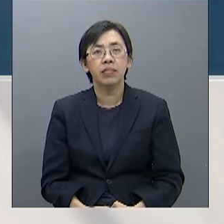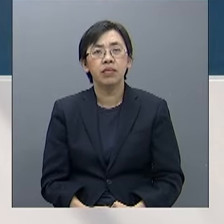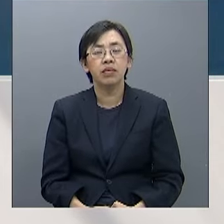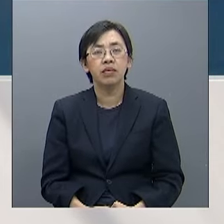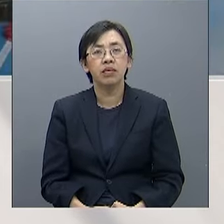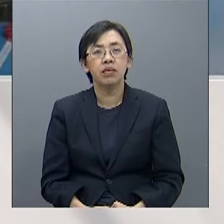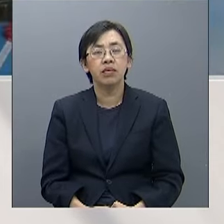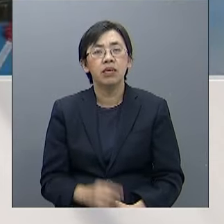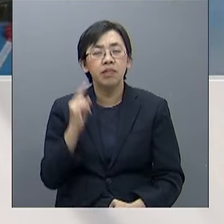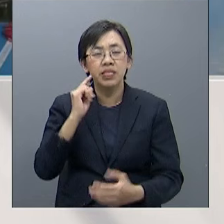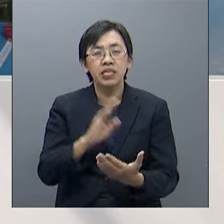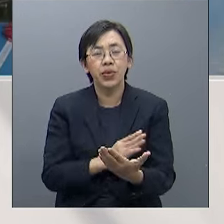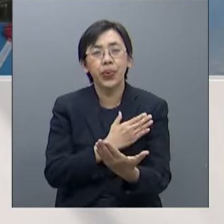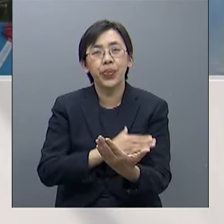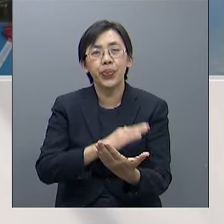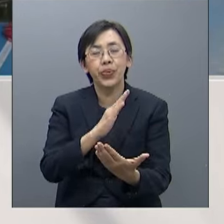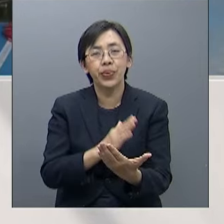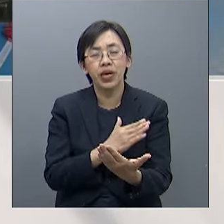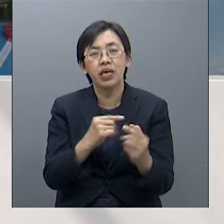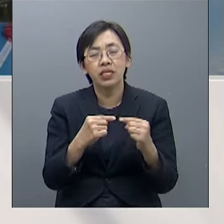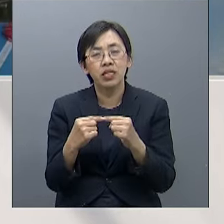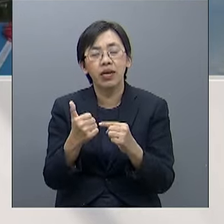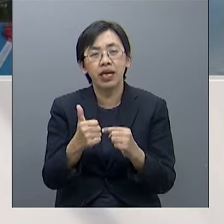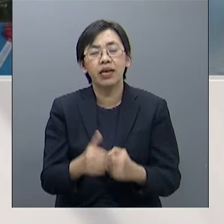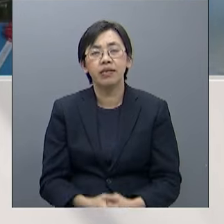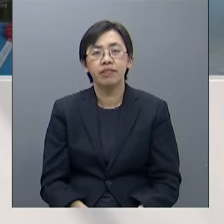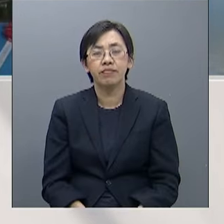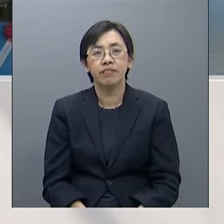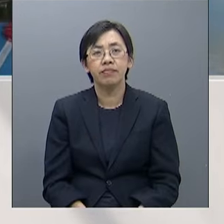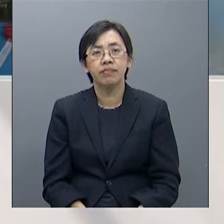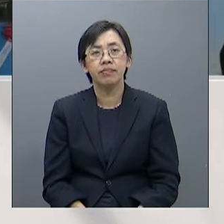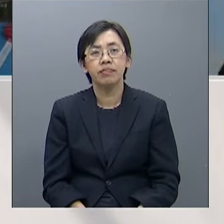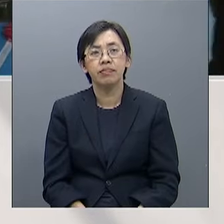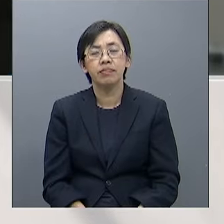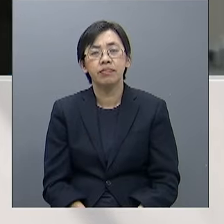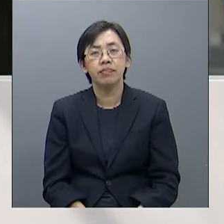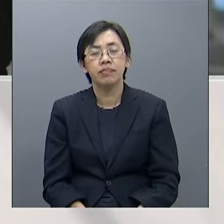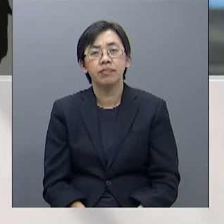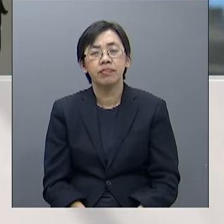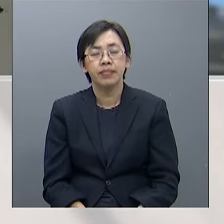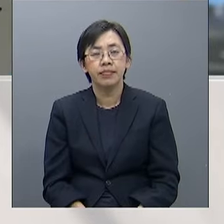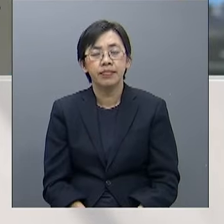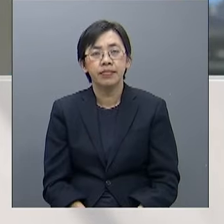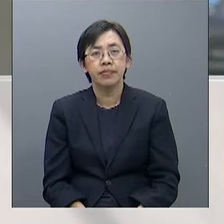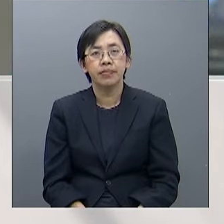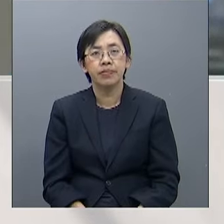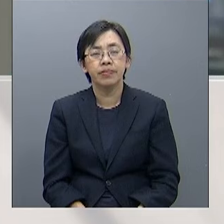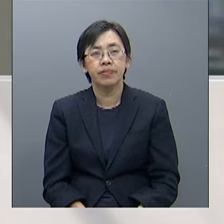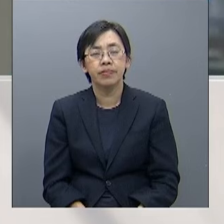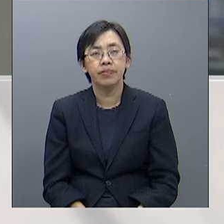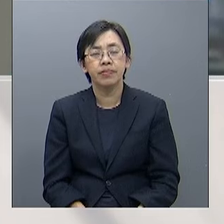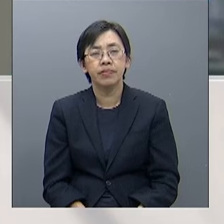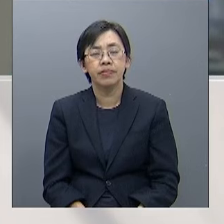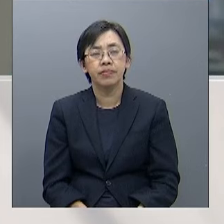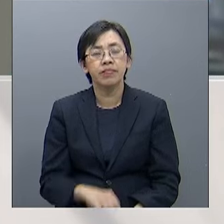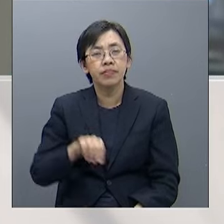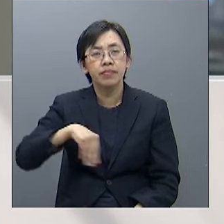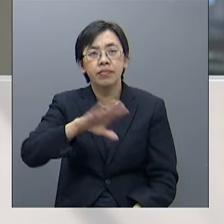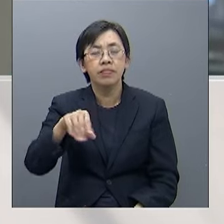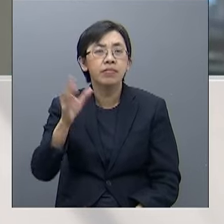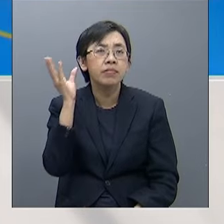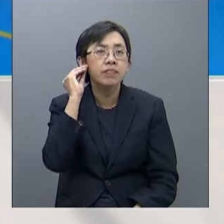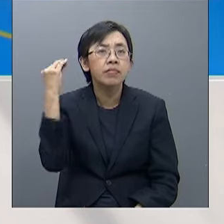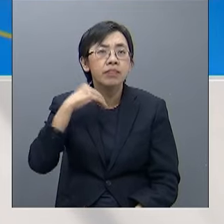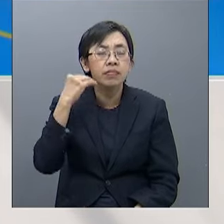จ้าคุณหมอคะเชิญต่อได้เลยค่ะ ค่ะเราก็คงได้ยินอยู่เรื่อยๆว่าต